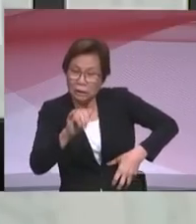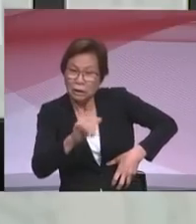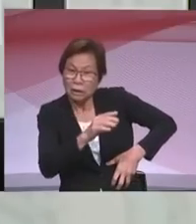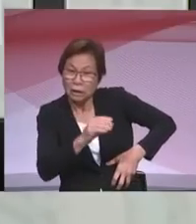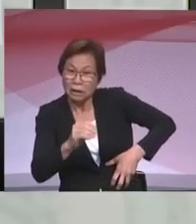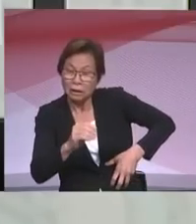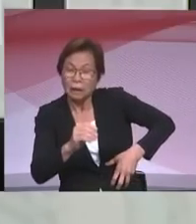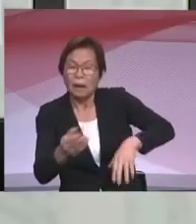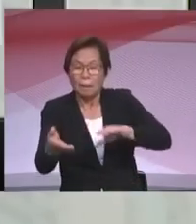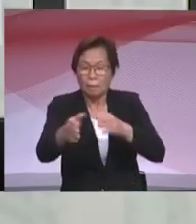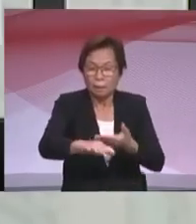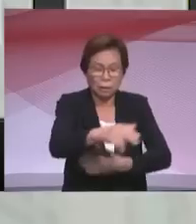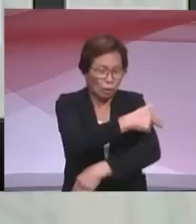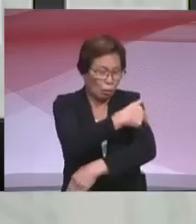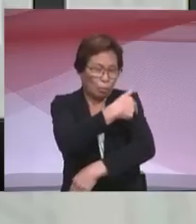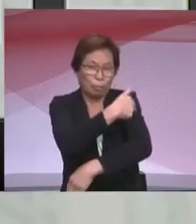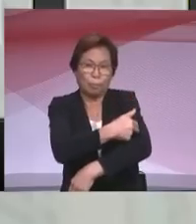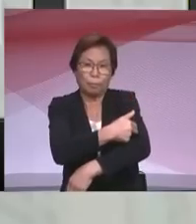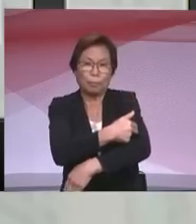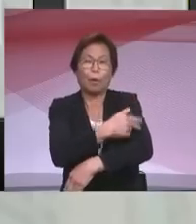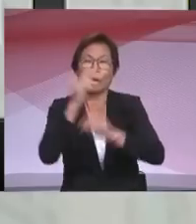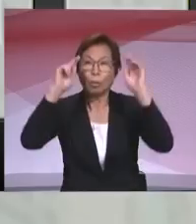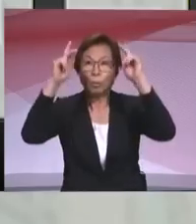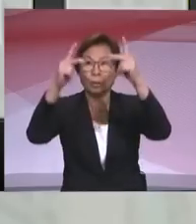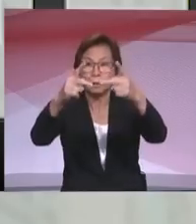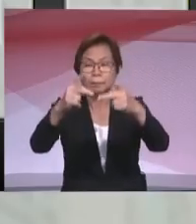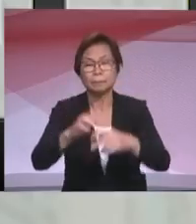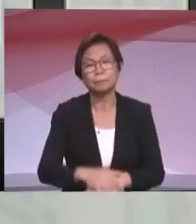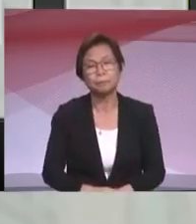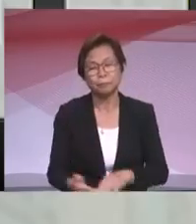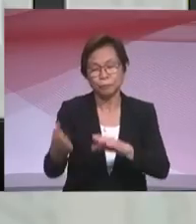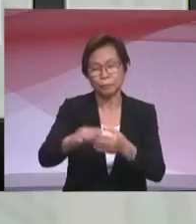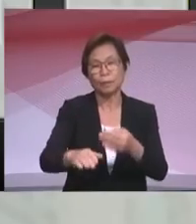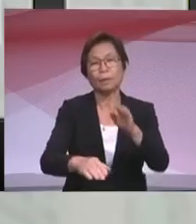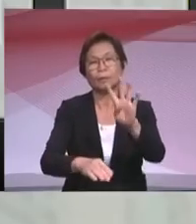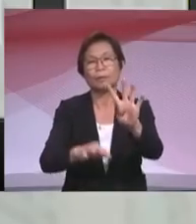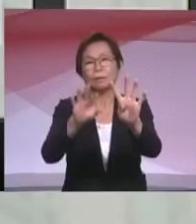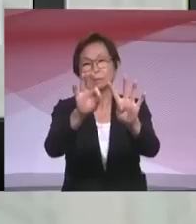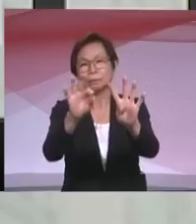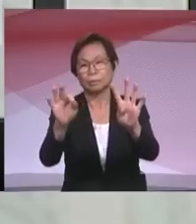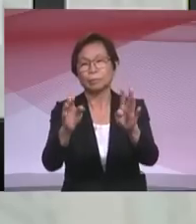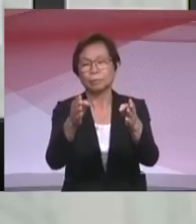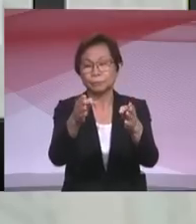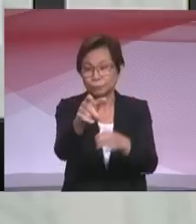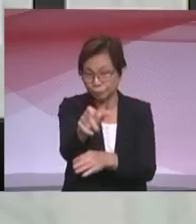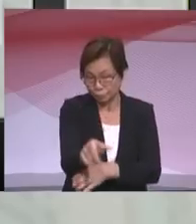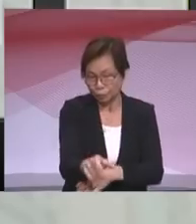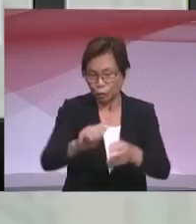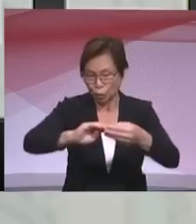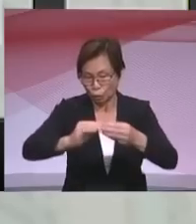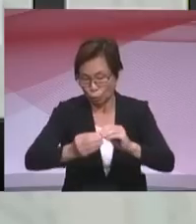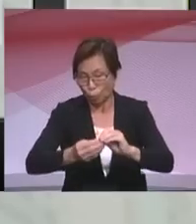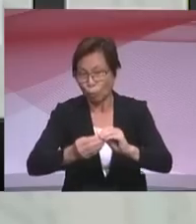retroviral. Beliau meninggal di Hospital Tengku Ampuan Afzan, Kuantan. Kes kematian 499, iaitu kes